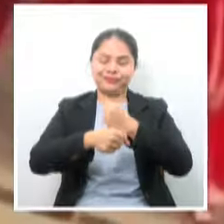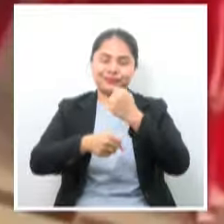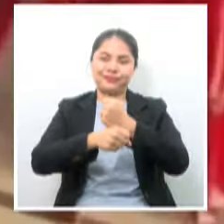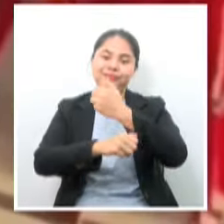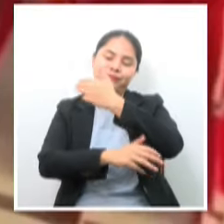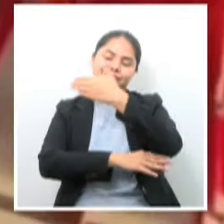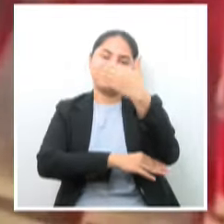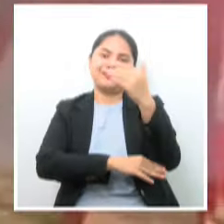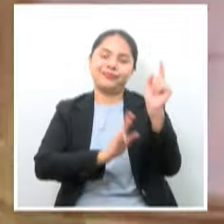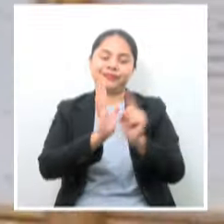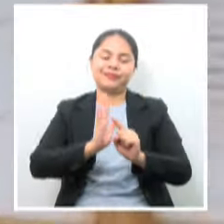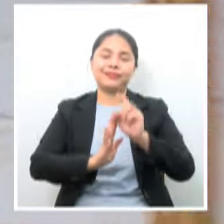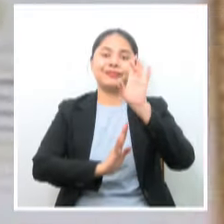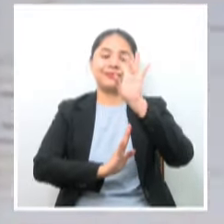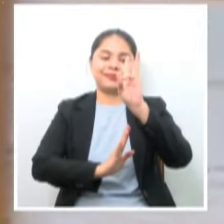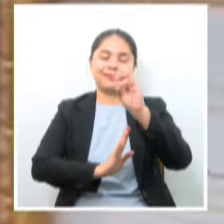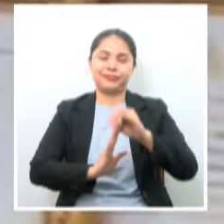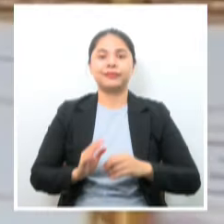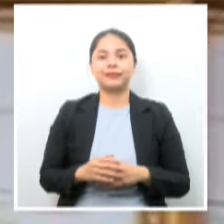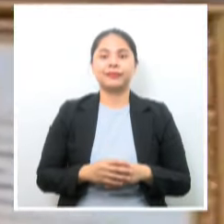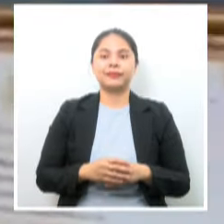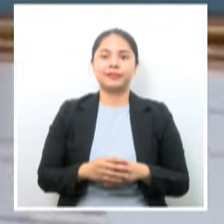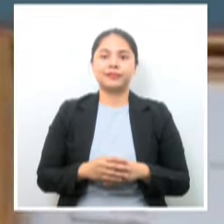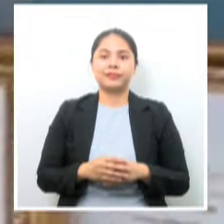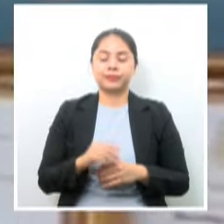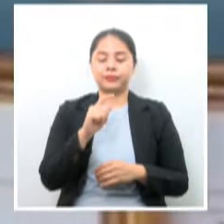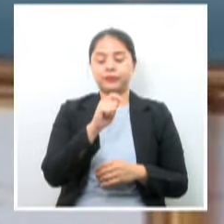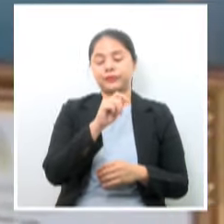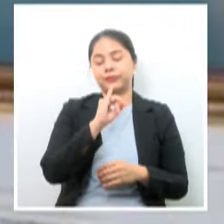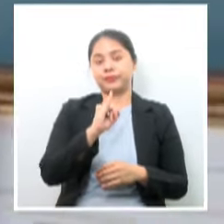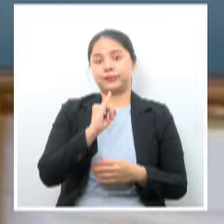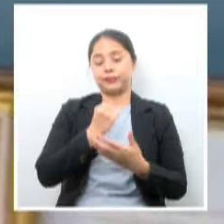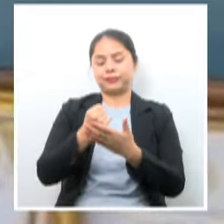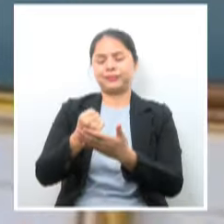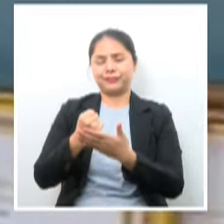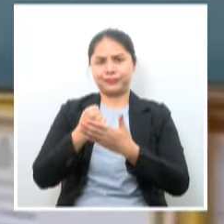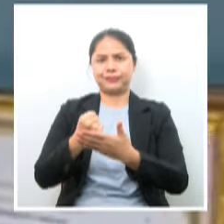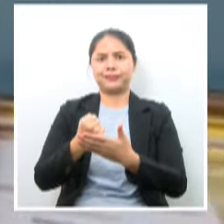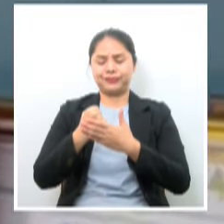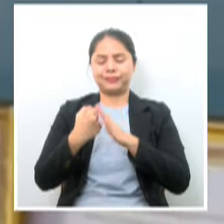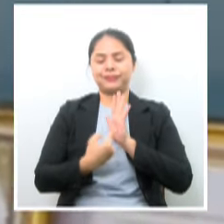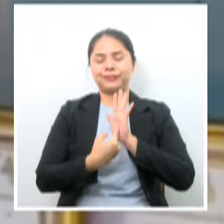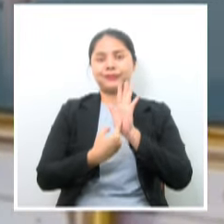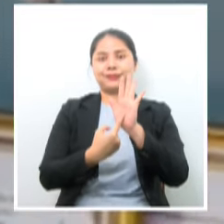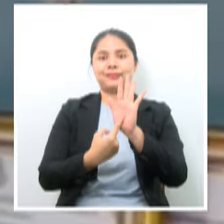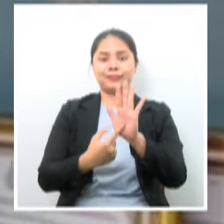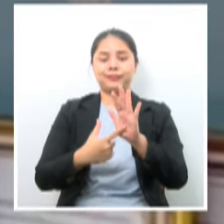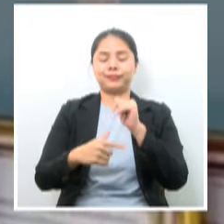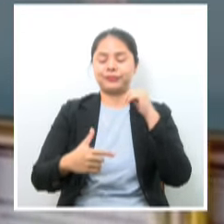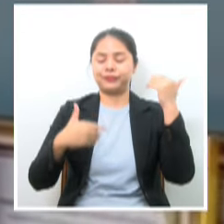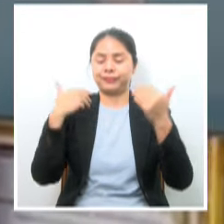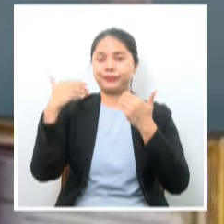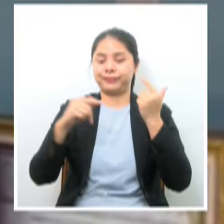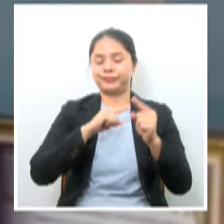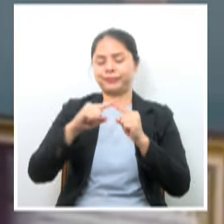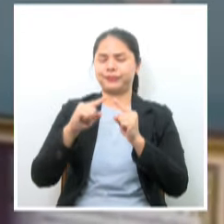ติครั้งที่70จากการใช้ Alert AI Model ส่งผลให้โรงเรียนได้รับรางวัลต่างๆมากม